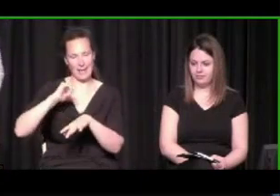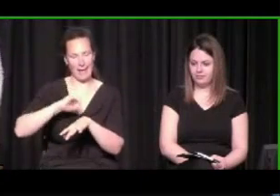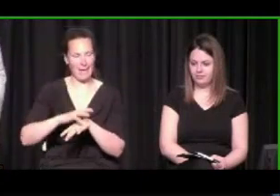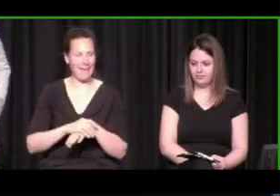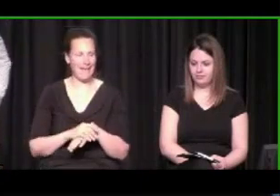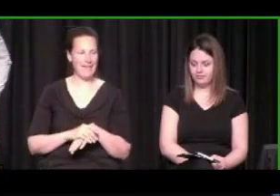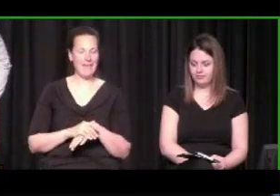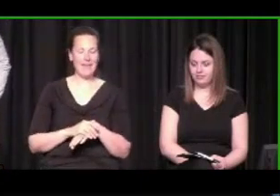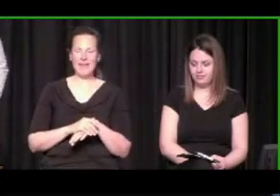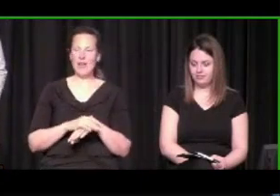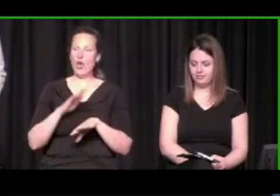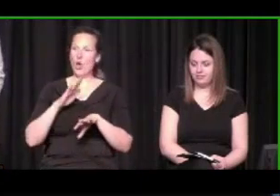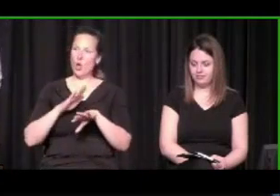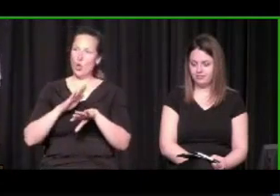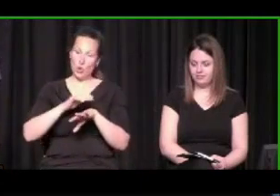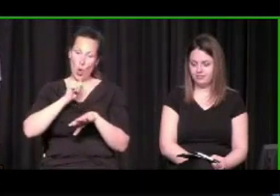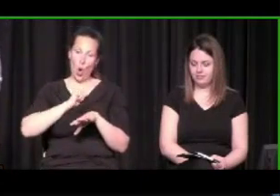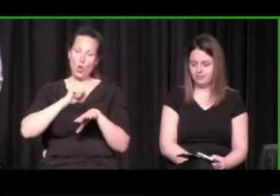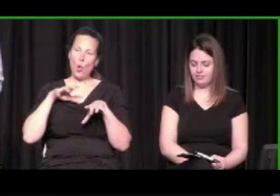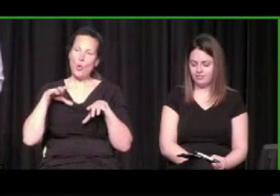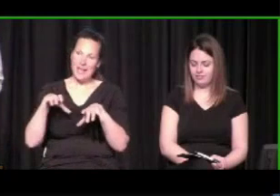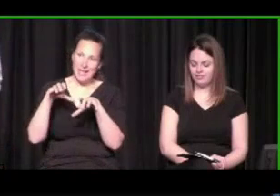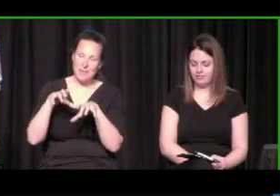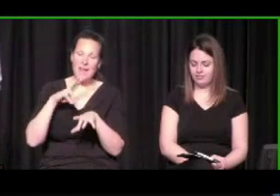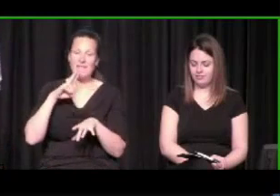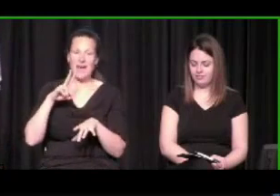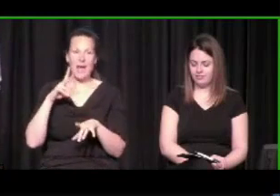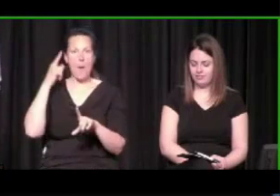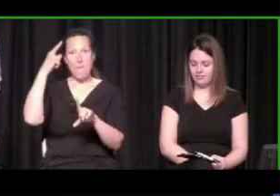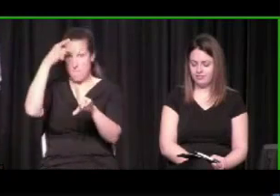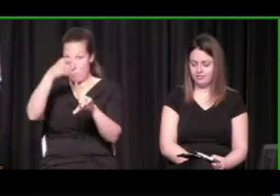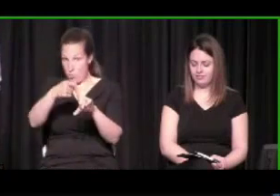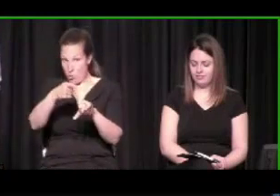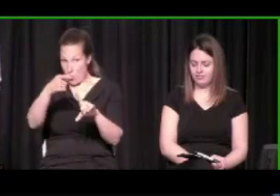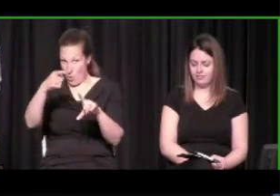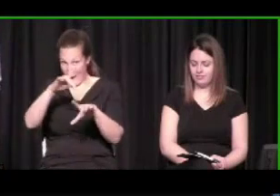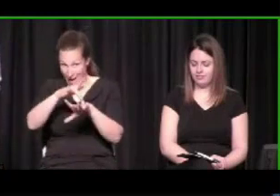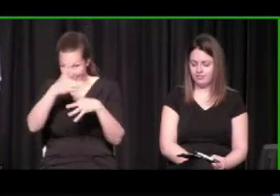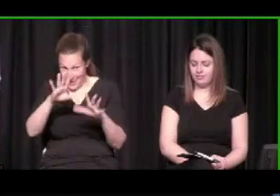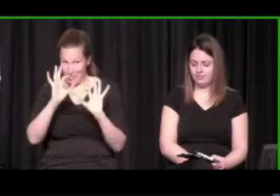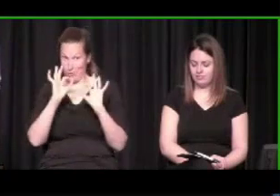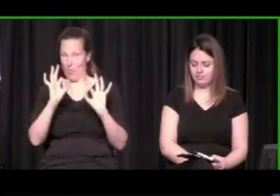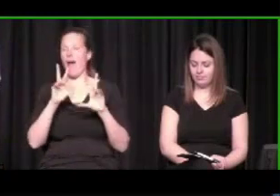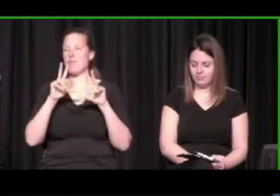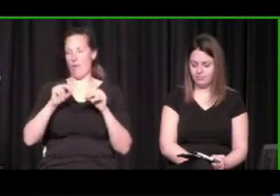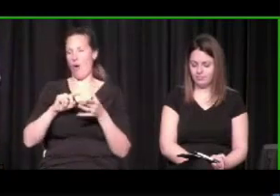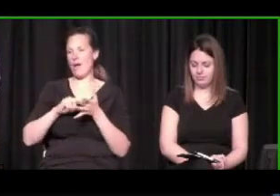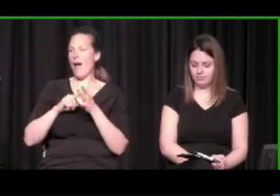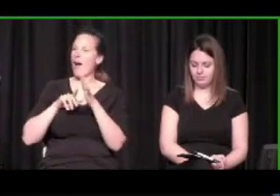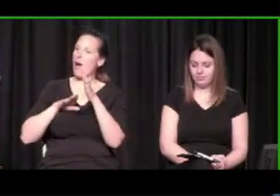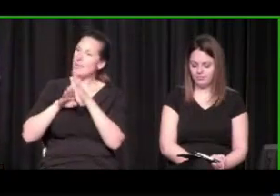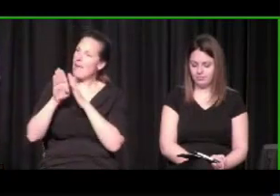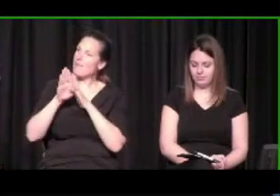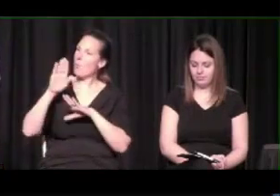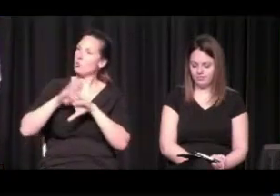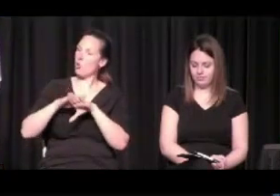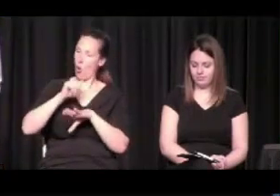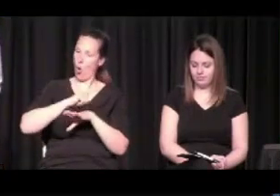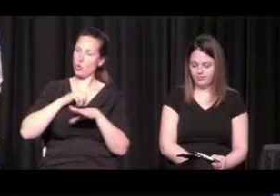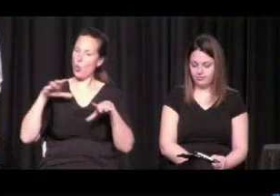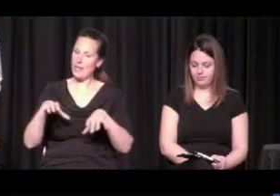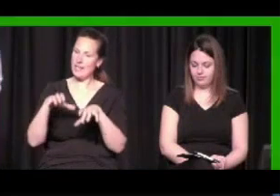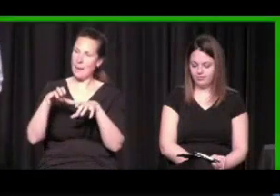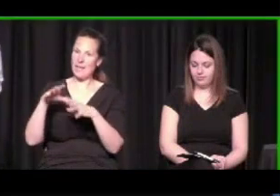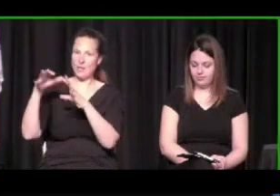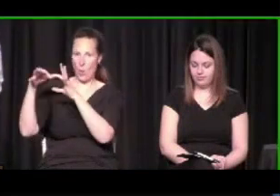ce qui est intéressant aussi, c'est que l'autodétermination, ce n'est pas simplement une finalité en soi. Quand on développe l'autodétermination d'une personne, on sait